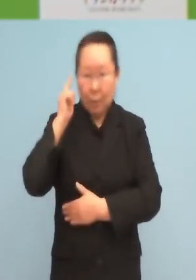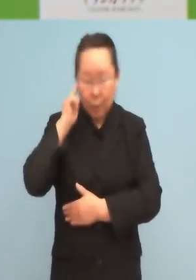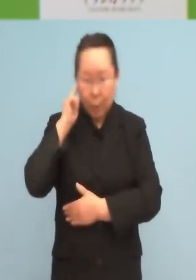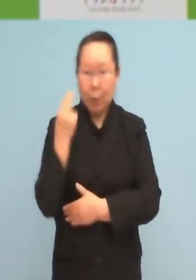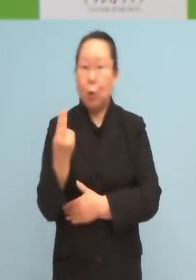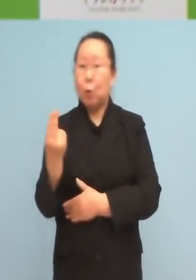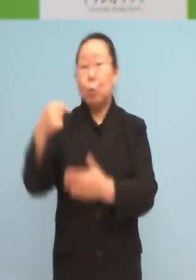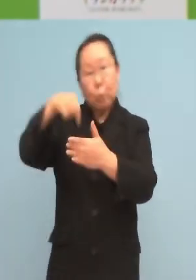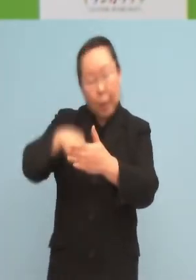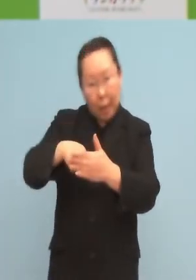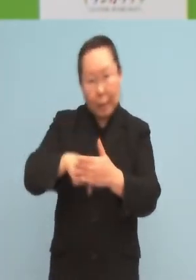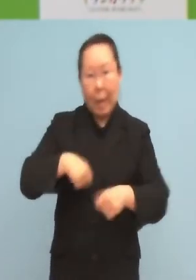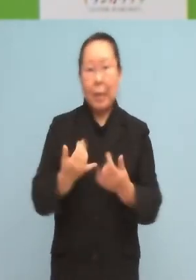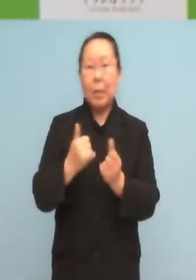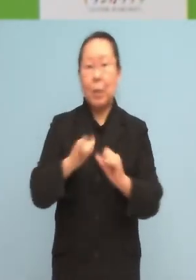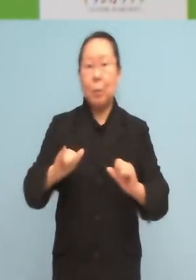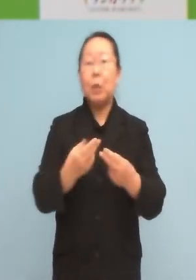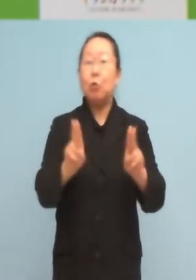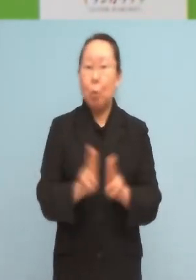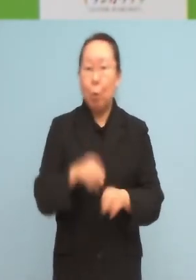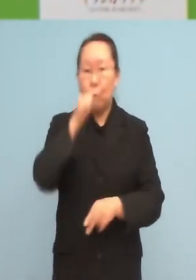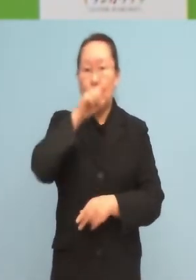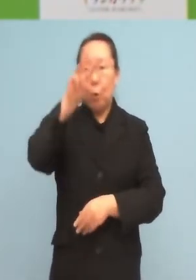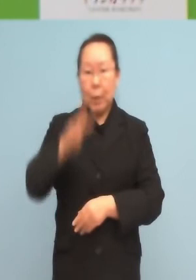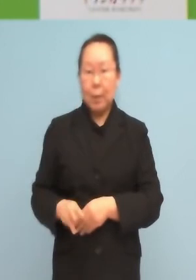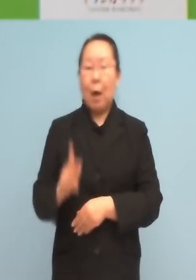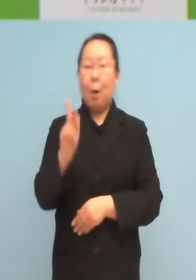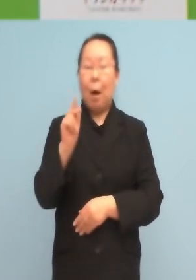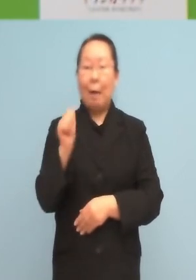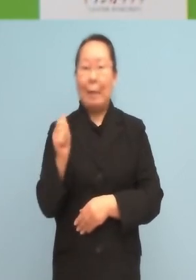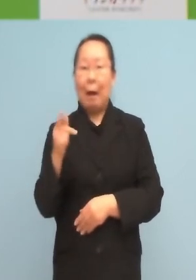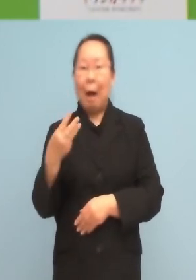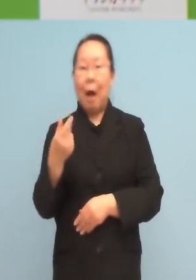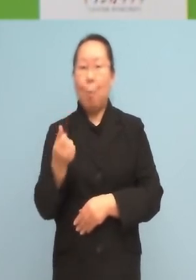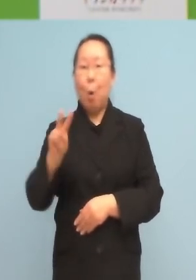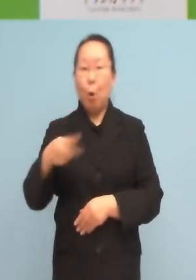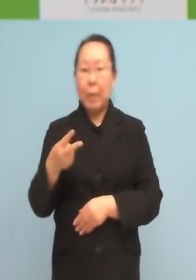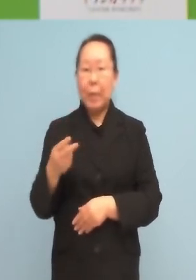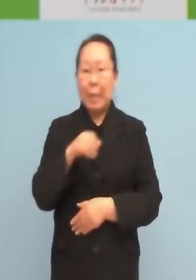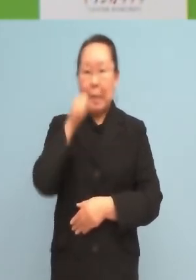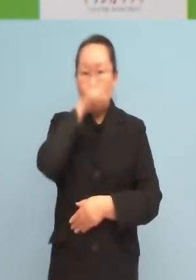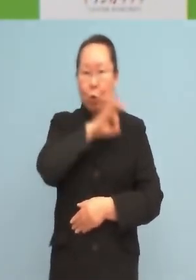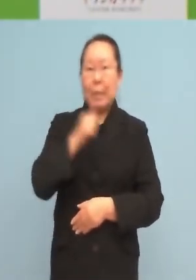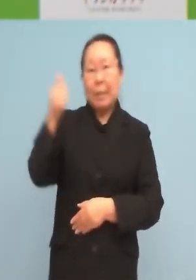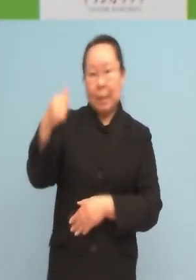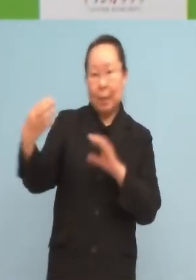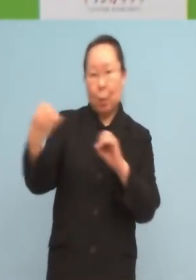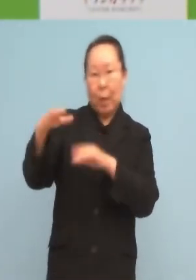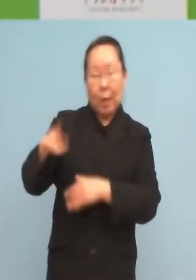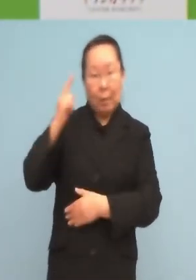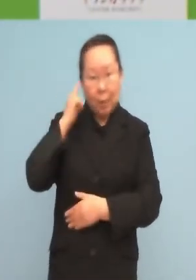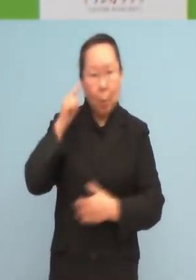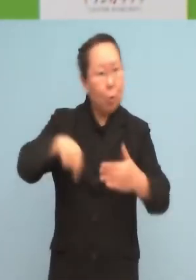都内で、 はい、 自民党の吉川貴盛、衆議院議員と話し合いの場を持たれたと思うんですけども、 はい、 どのような内容